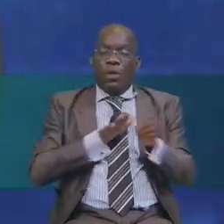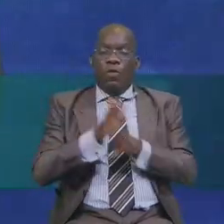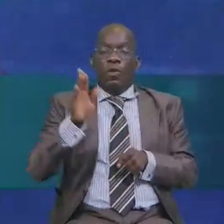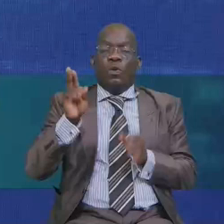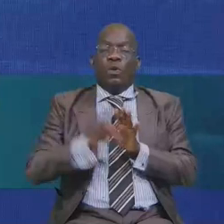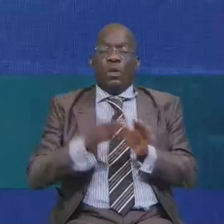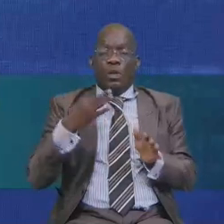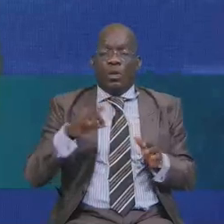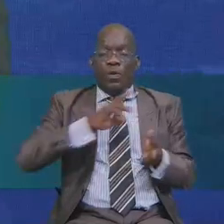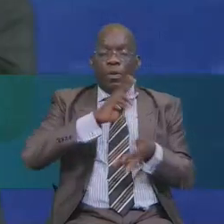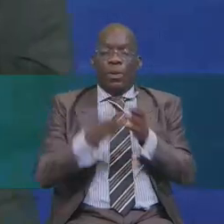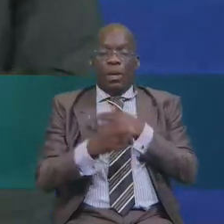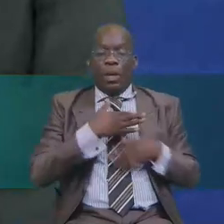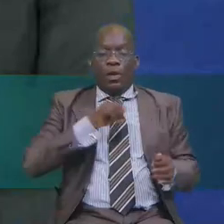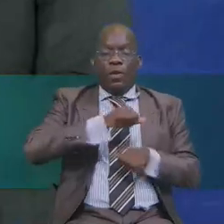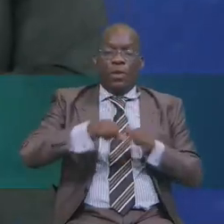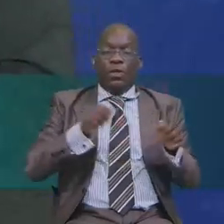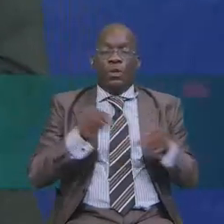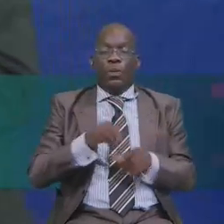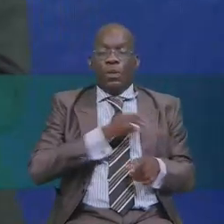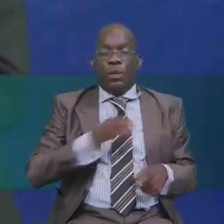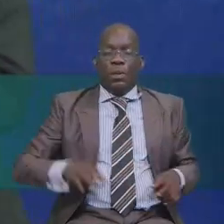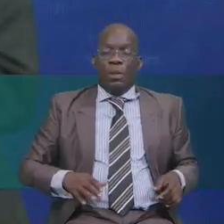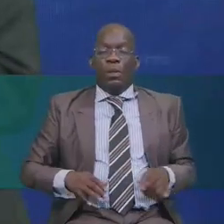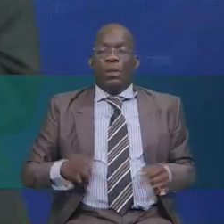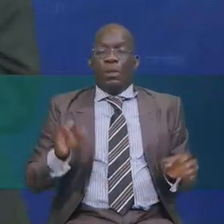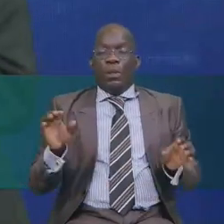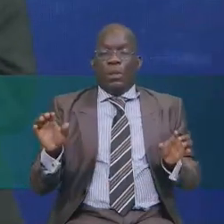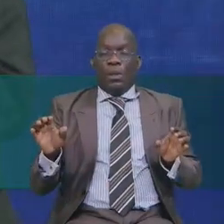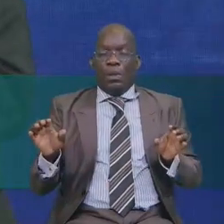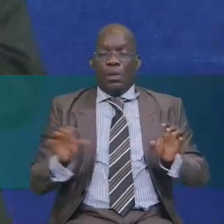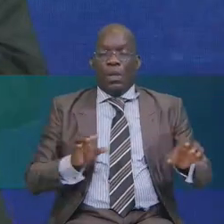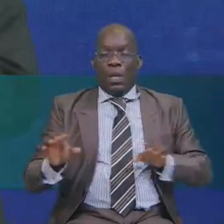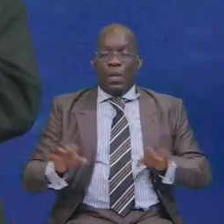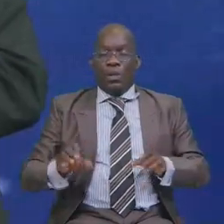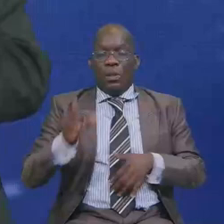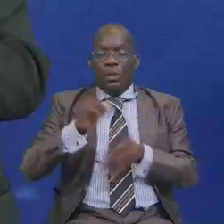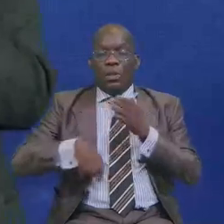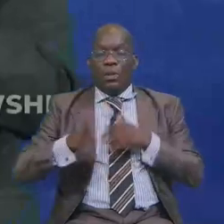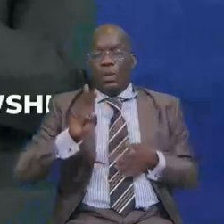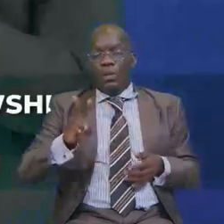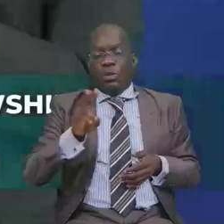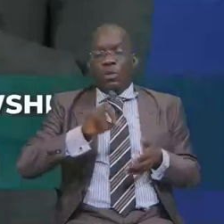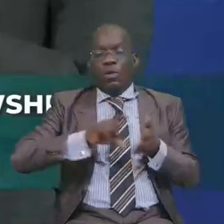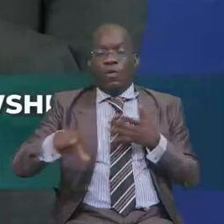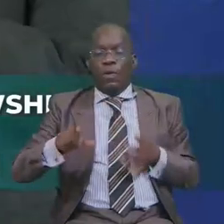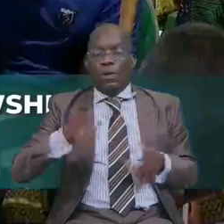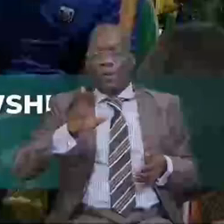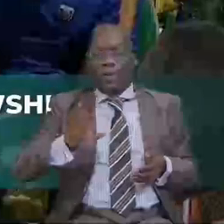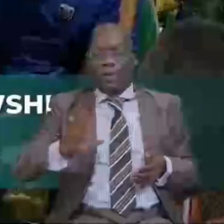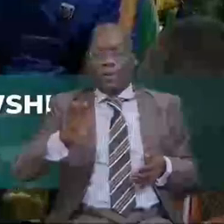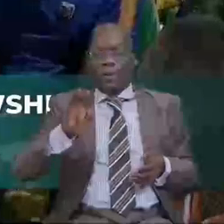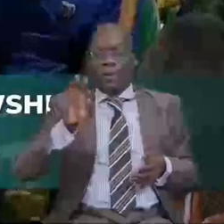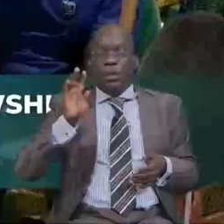la communion en Christ. Voyons Actes au chapitre 2, 37. Actes 2,